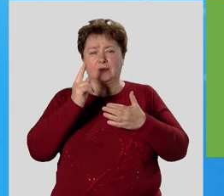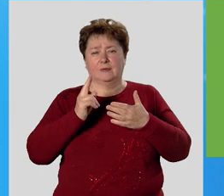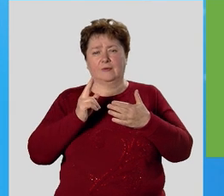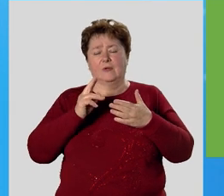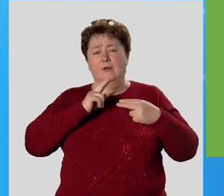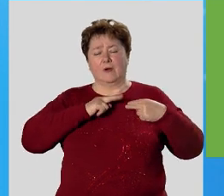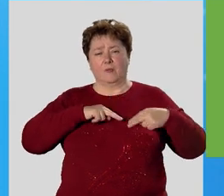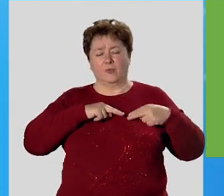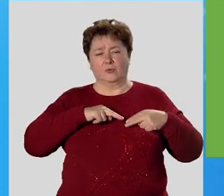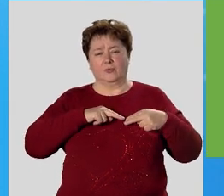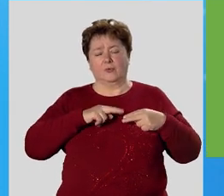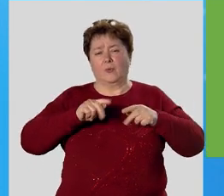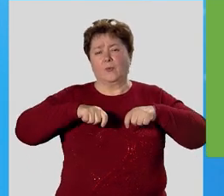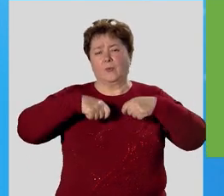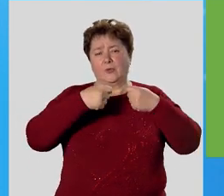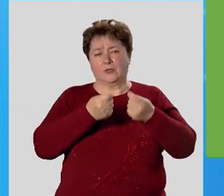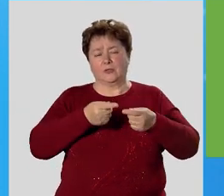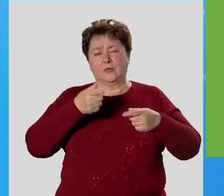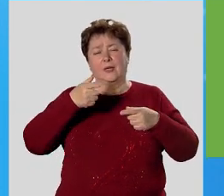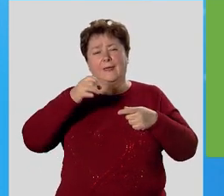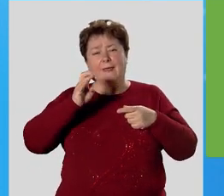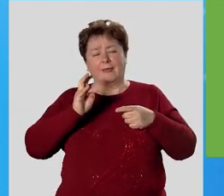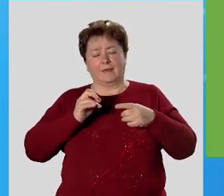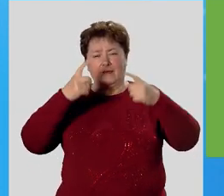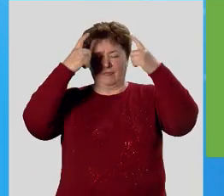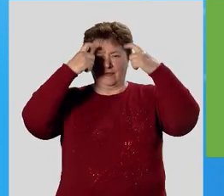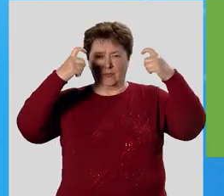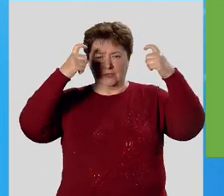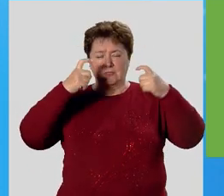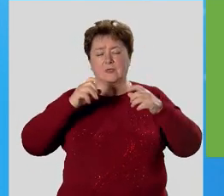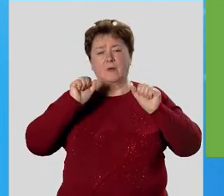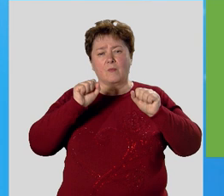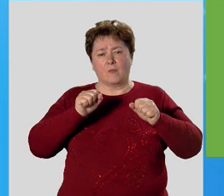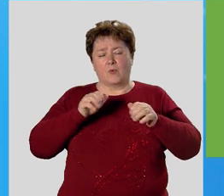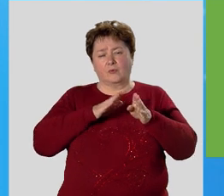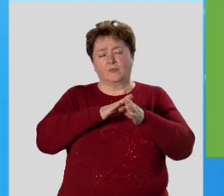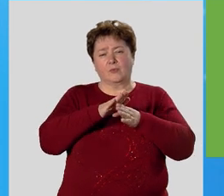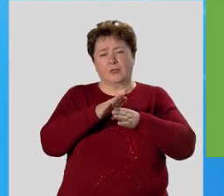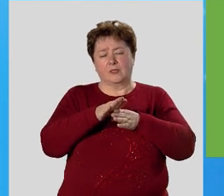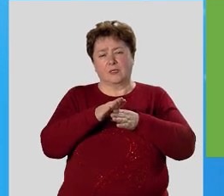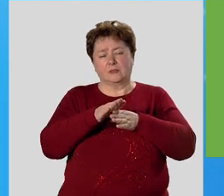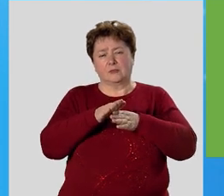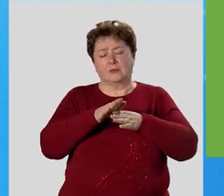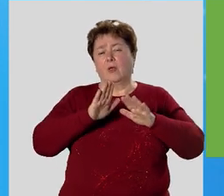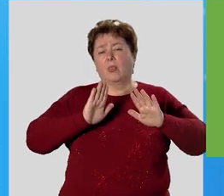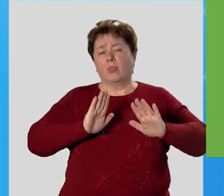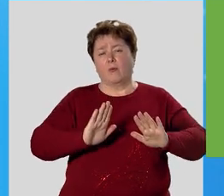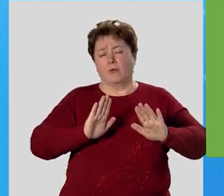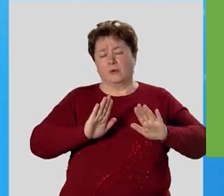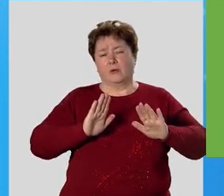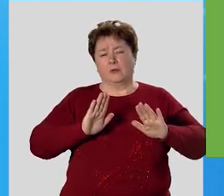специфическую функцию, передачу генетической информации, могут осуществлять